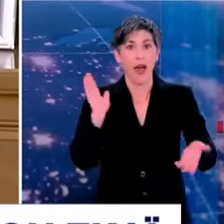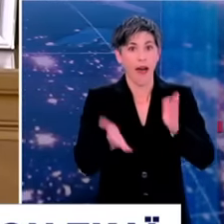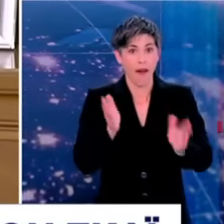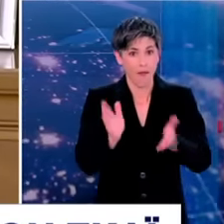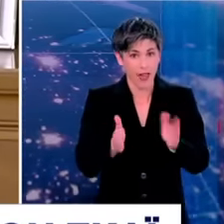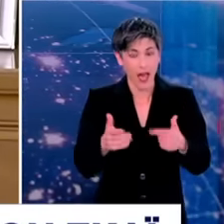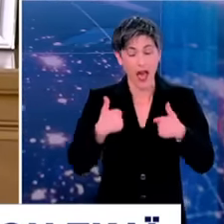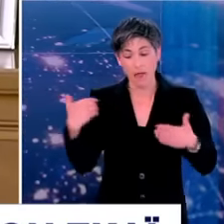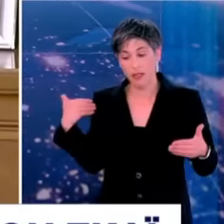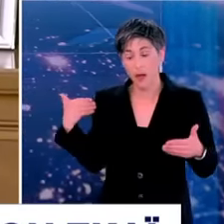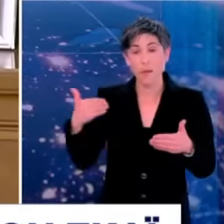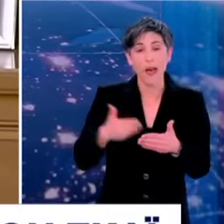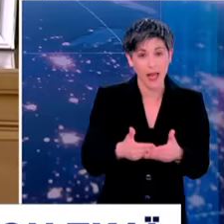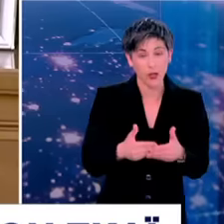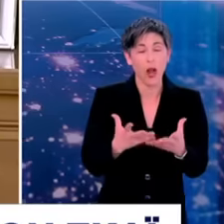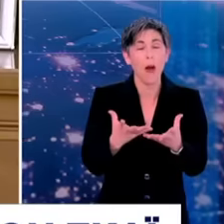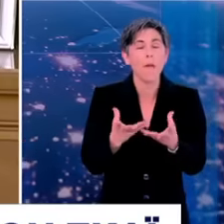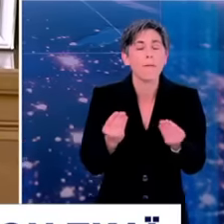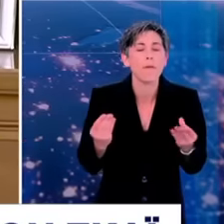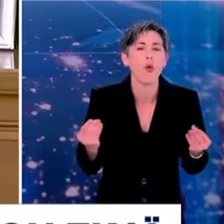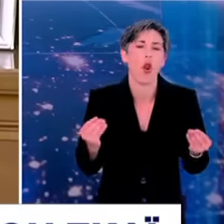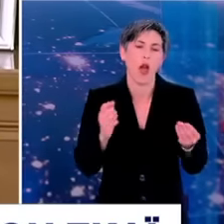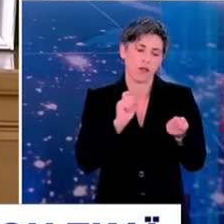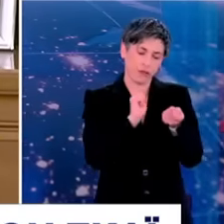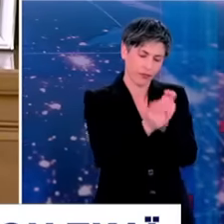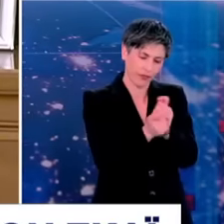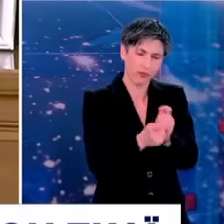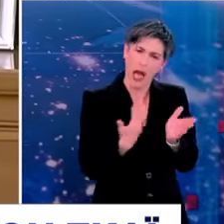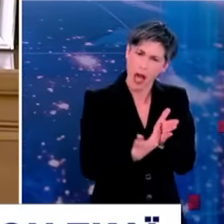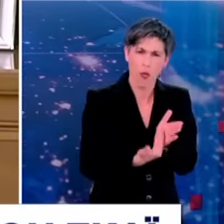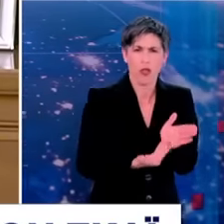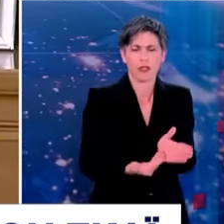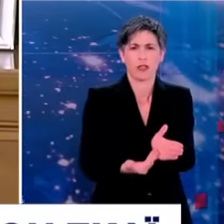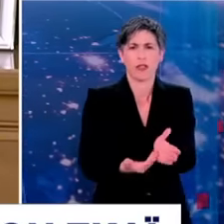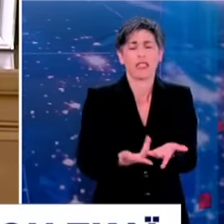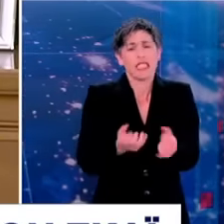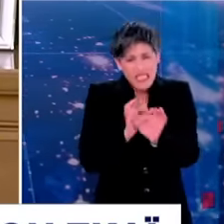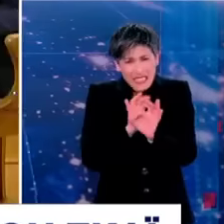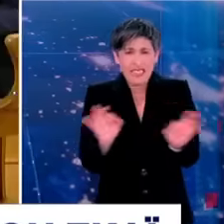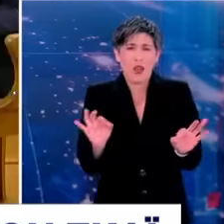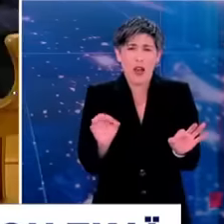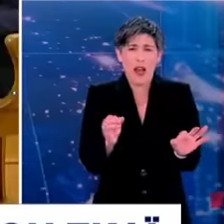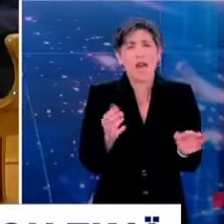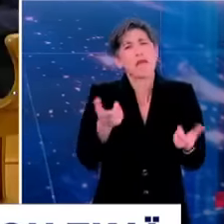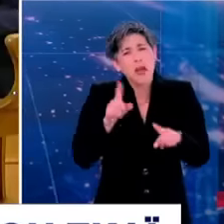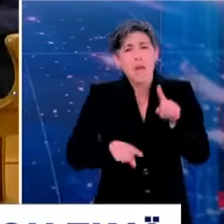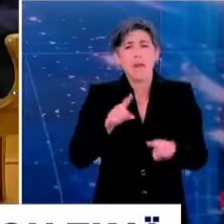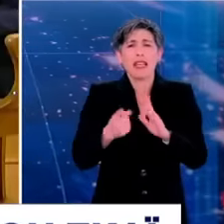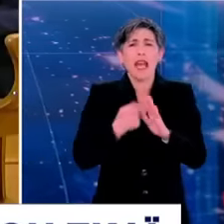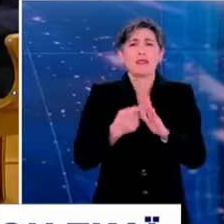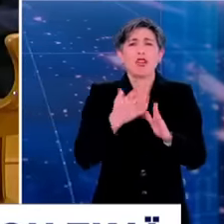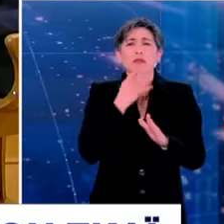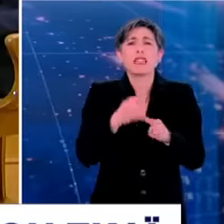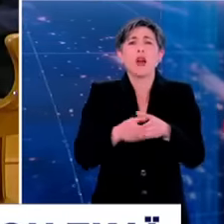αποδείξει ότι εννοούμε αυτά τα οποία λέμε. Και μερικές φορές, ναι, υπάρχουν και σταγόνες οι οποίες ξεχυλίζουν το